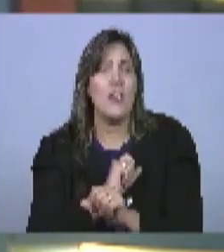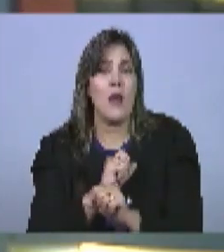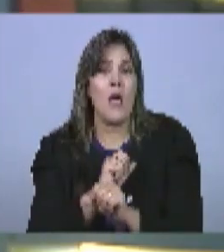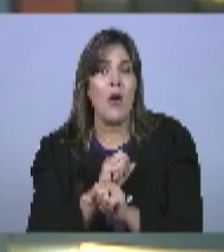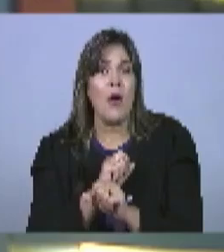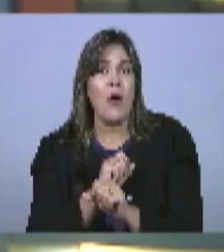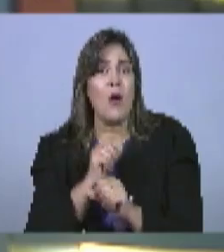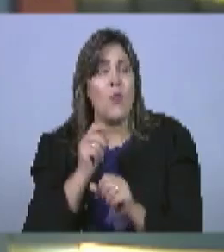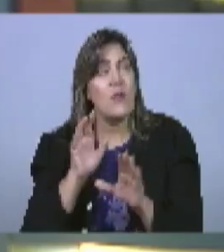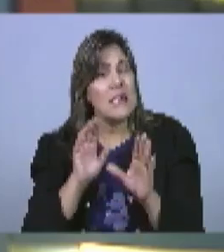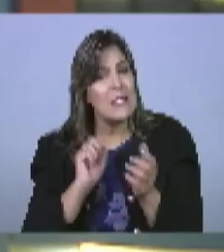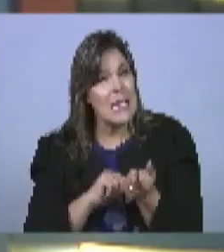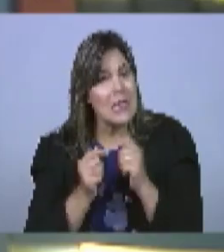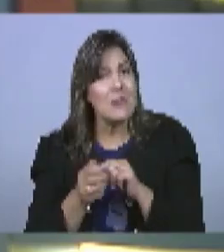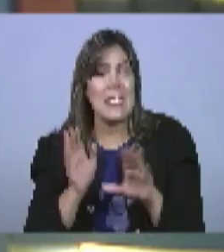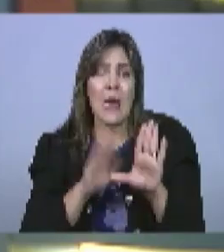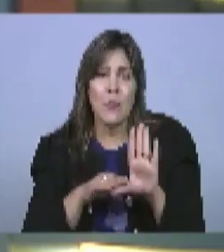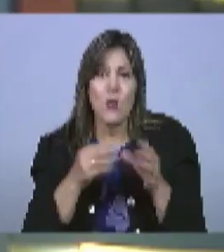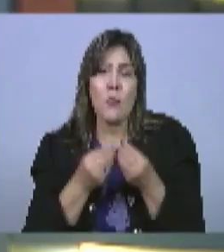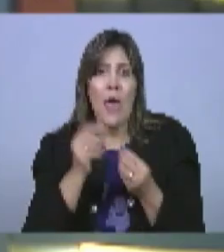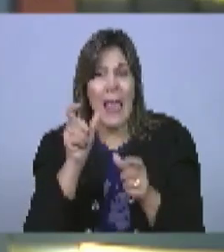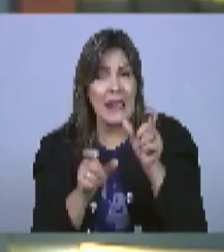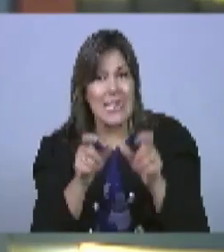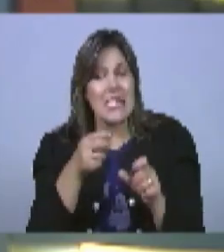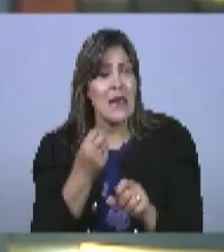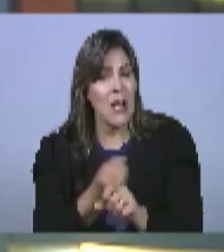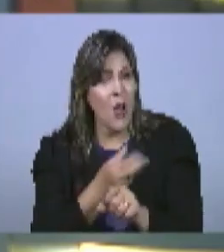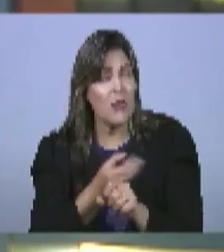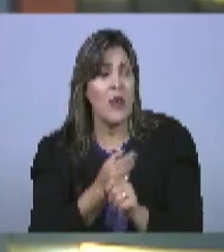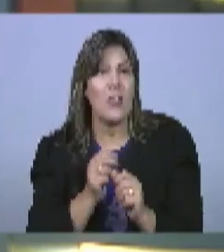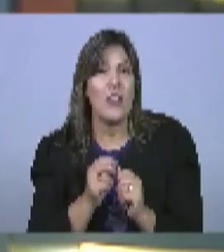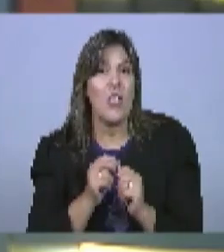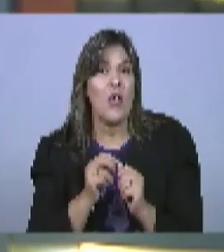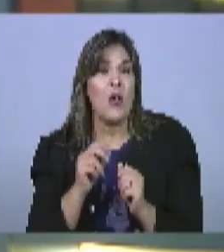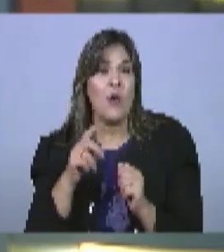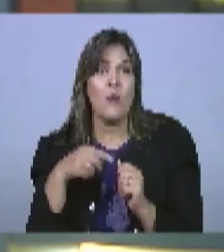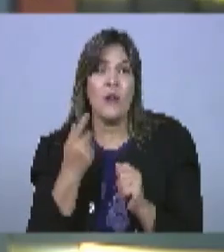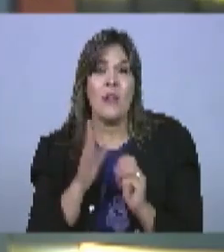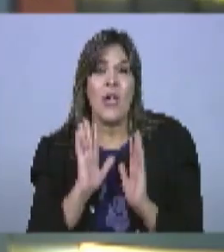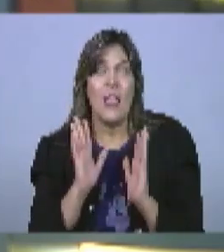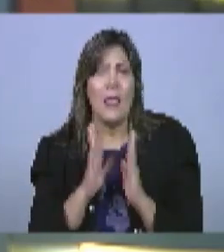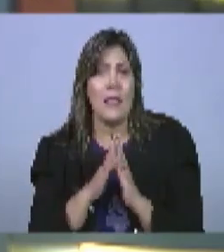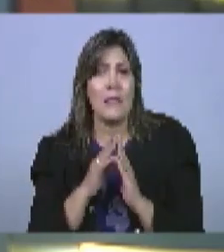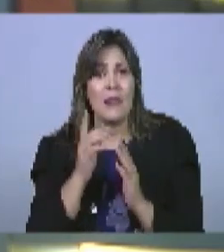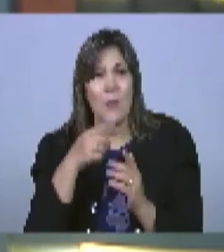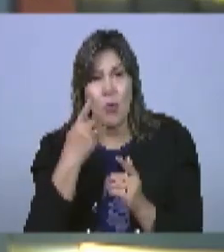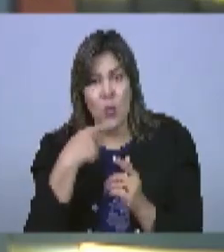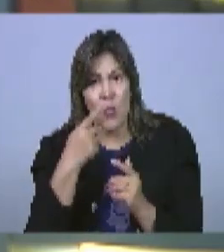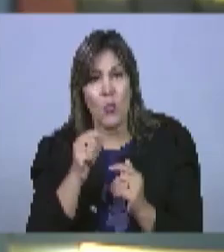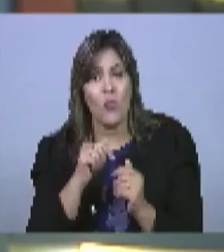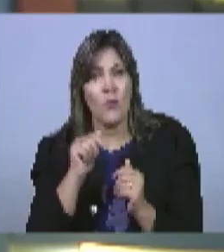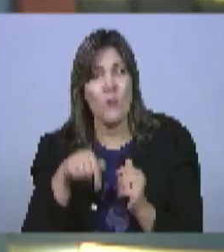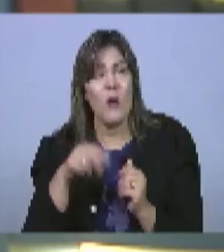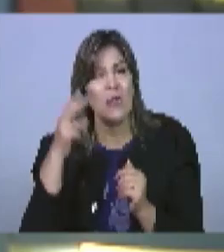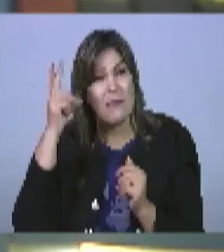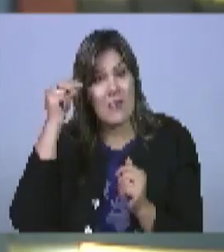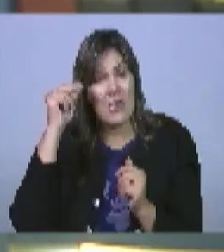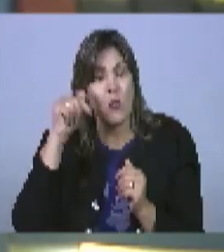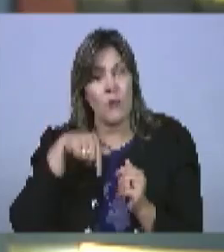بيقعد مع خطاه وكان يعني هذا مصدر انتقاد من جانب اليهود في ذلك